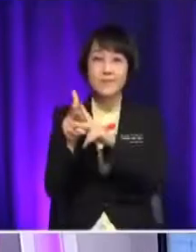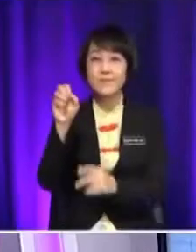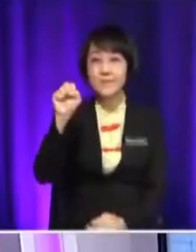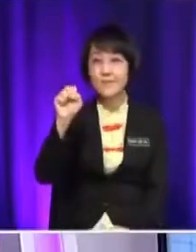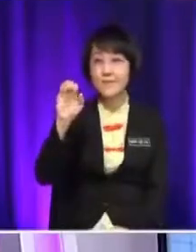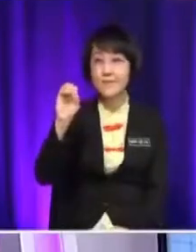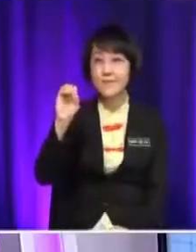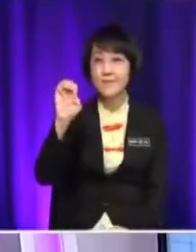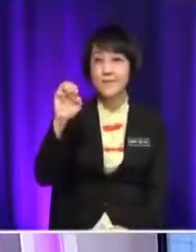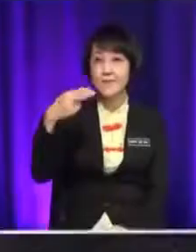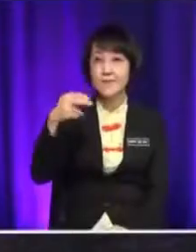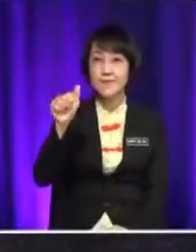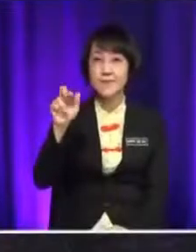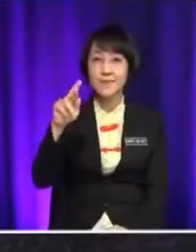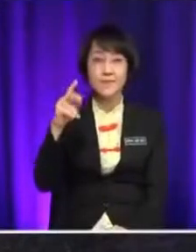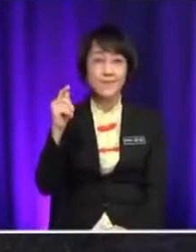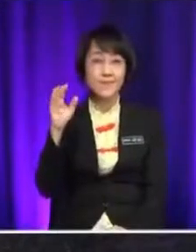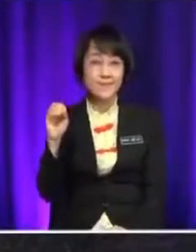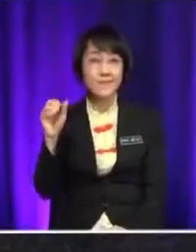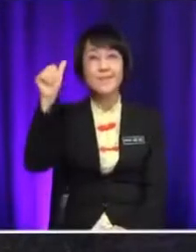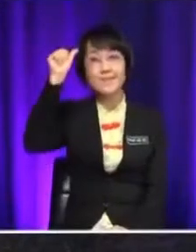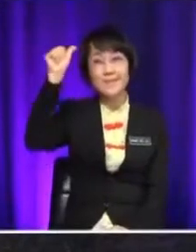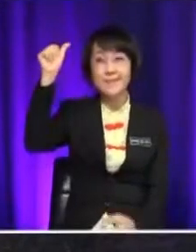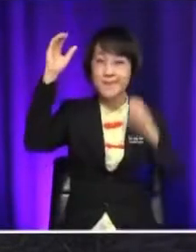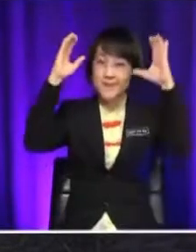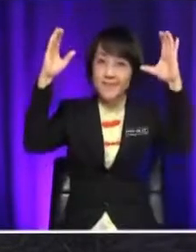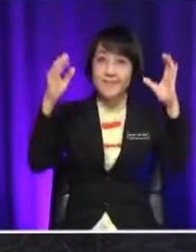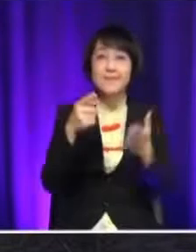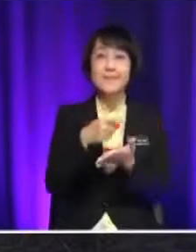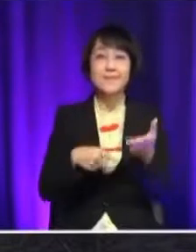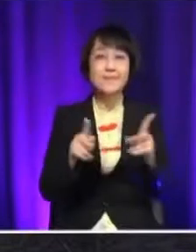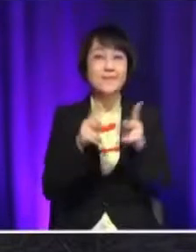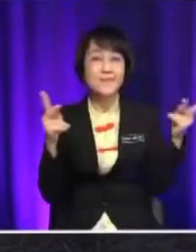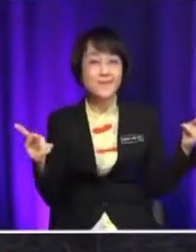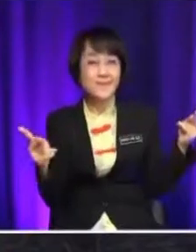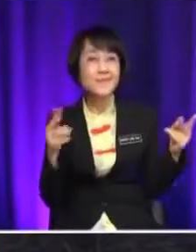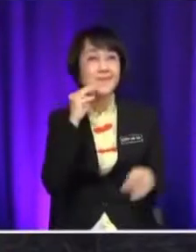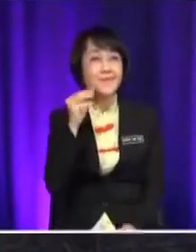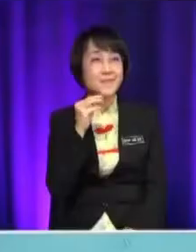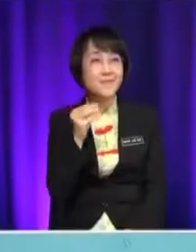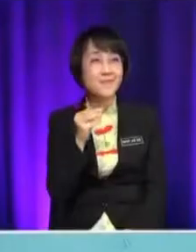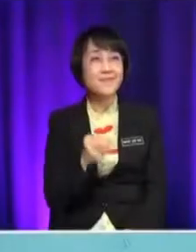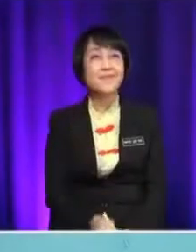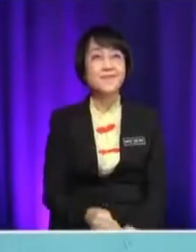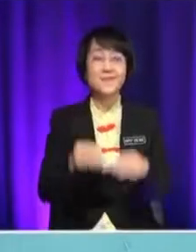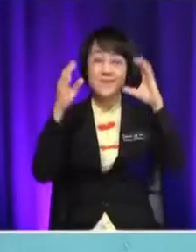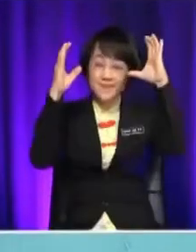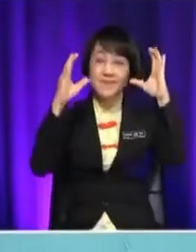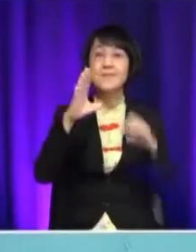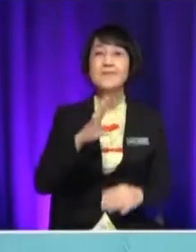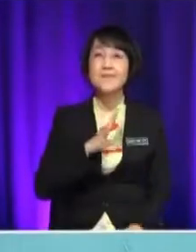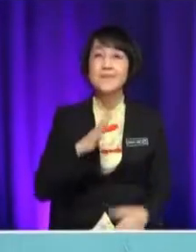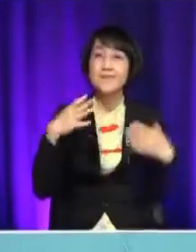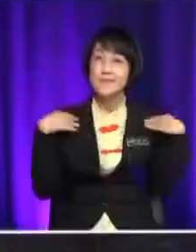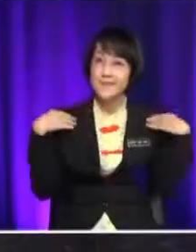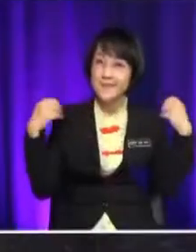Kubu Baru, Selangor. Assalamualaikum Cikgu. Waalaikumsalam. Apa khabar Mira? Khabar baik Cikgu. Cikgu bagaimana pula? Alhamdulillah, sihat.